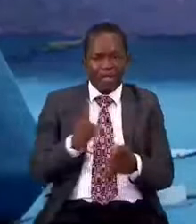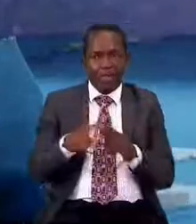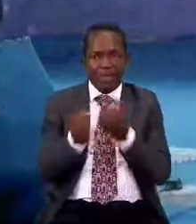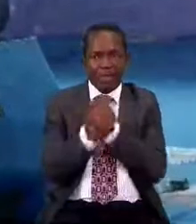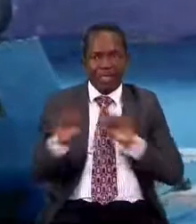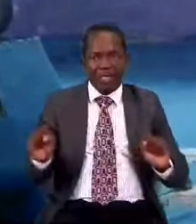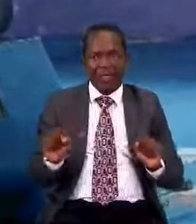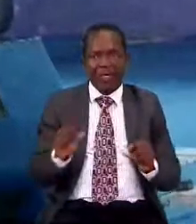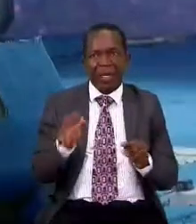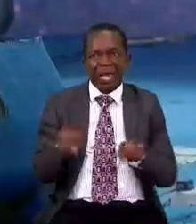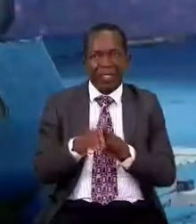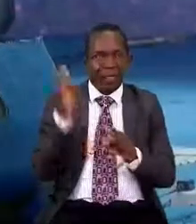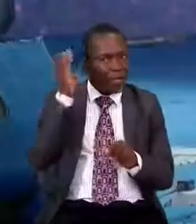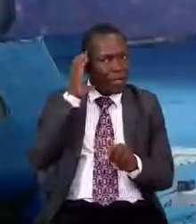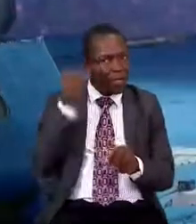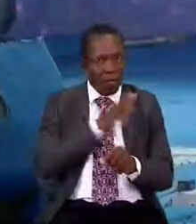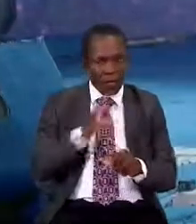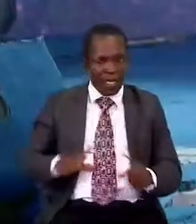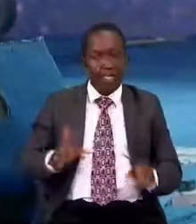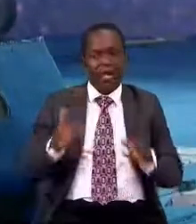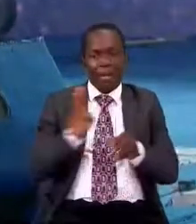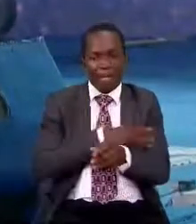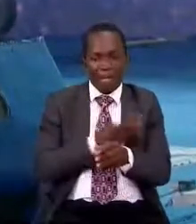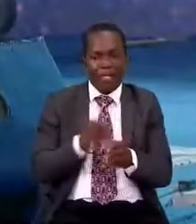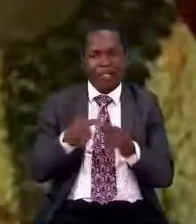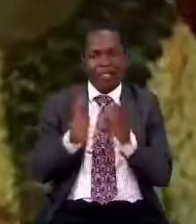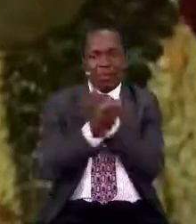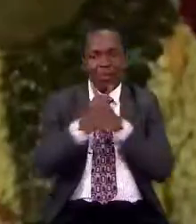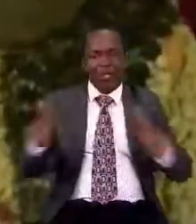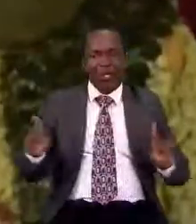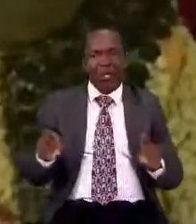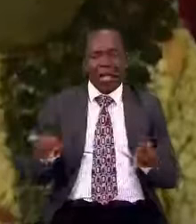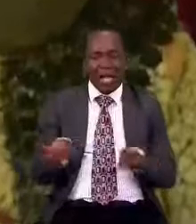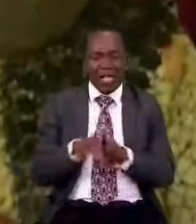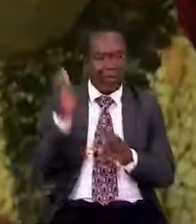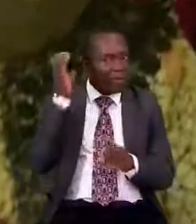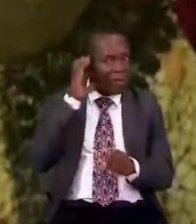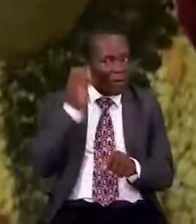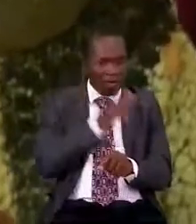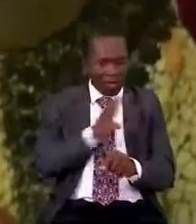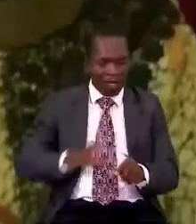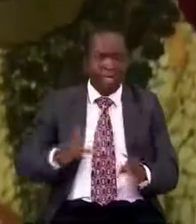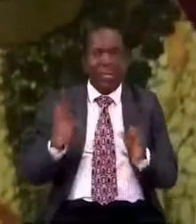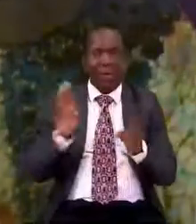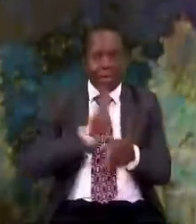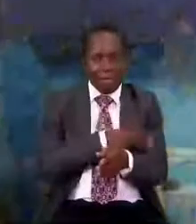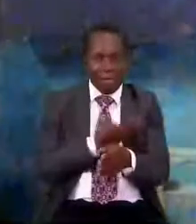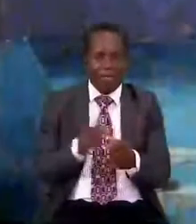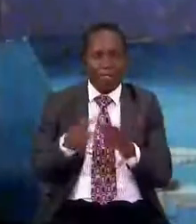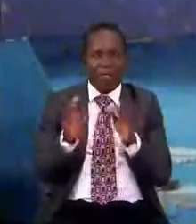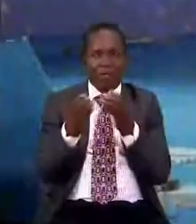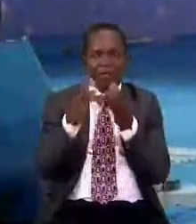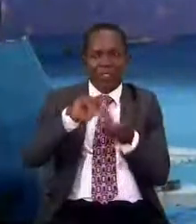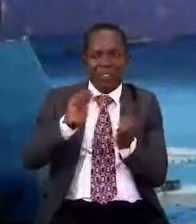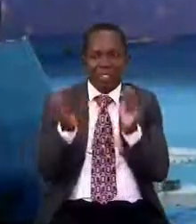vous entendez parler de Christ qui est puissant à transformer, il agira dans votre vie au nom de Jésus-Christ. Voilà le verset